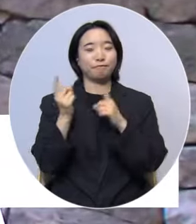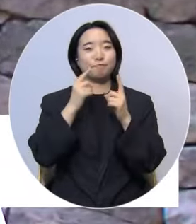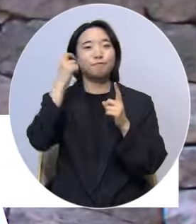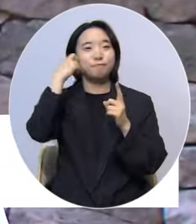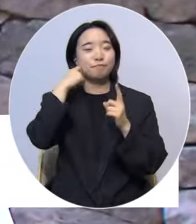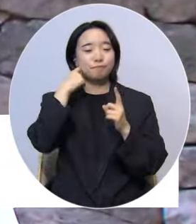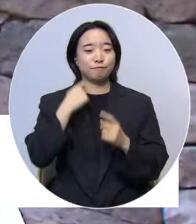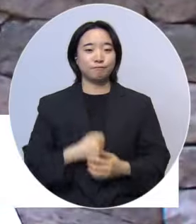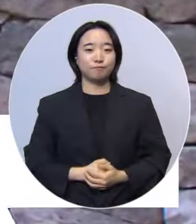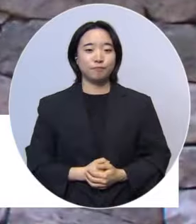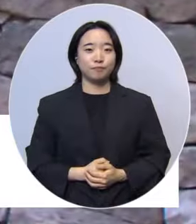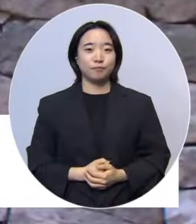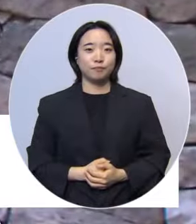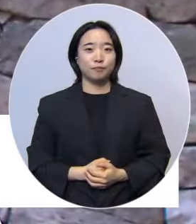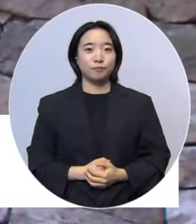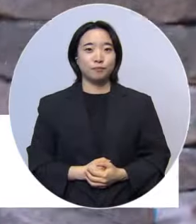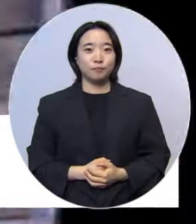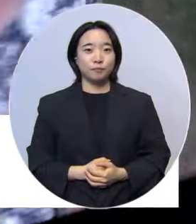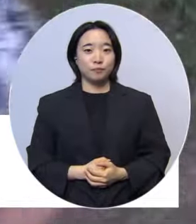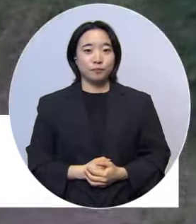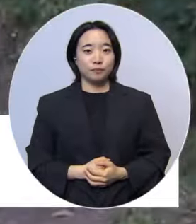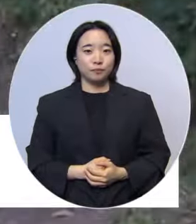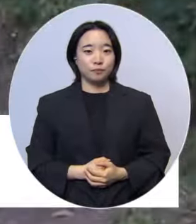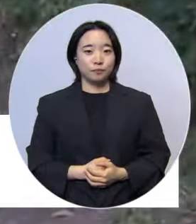들더라고요 그래서 굉장히 기분이